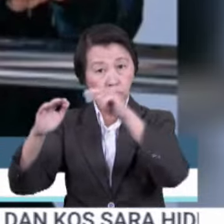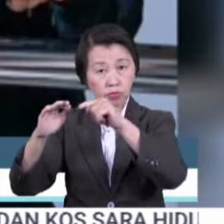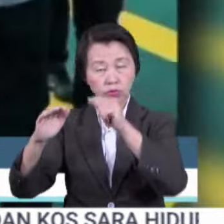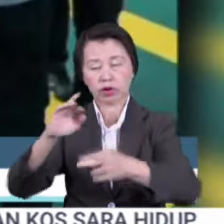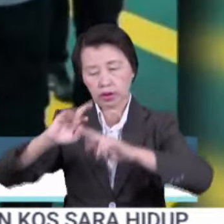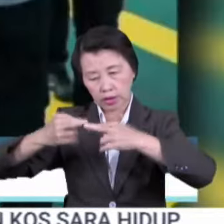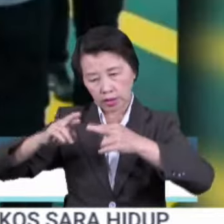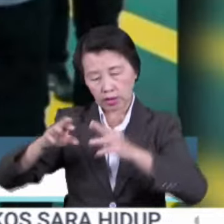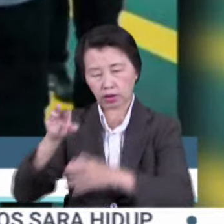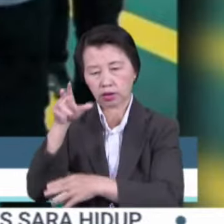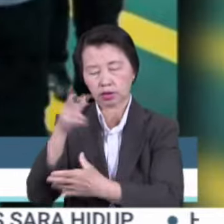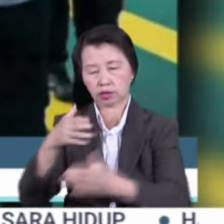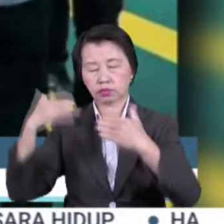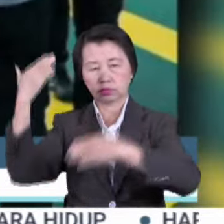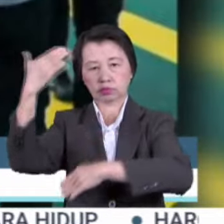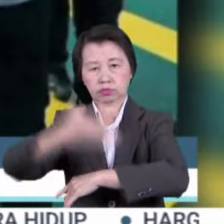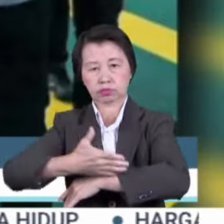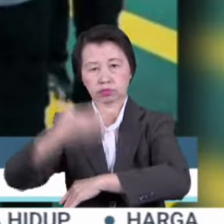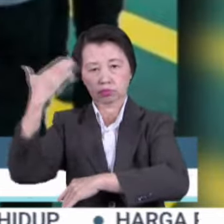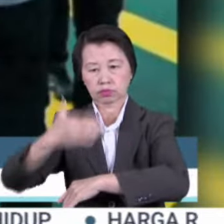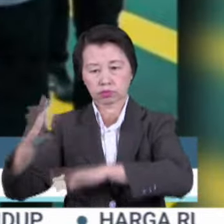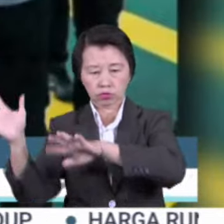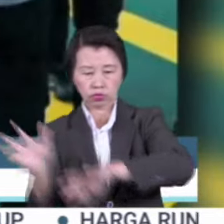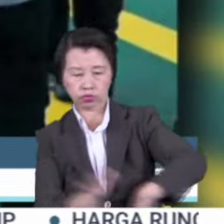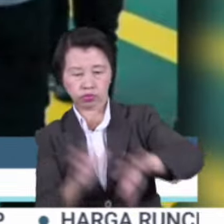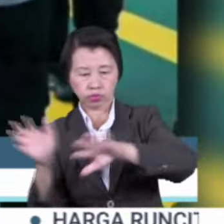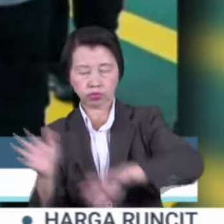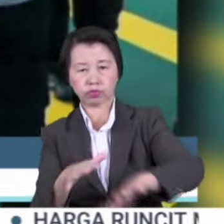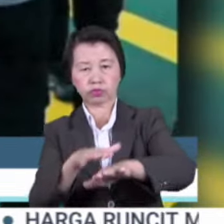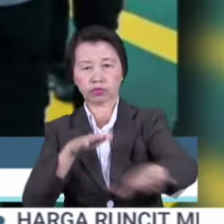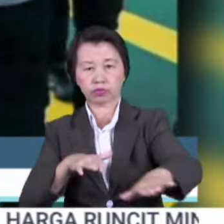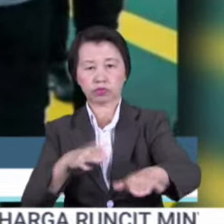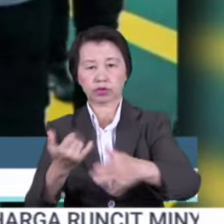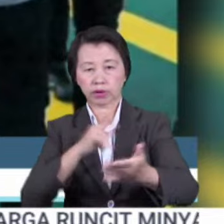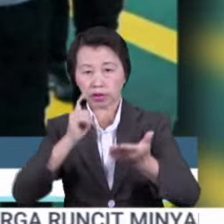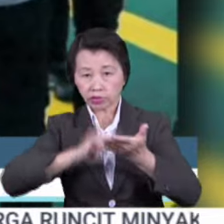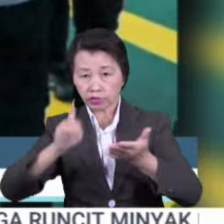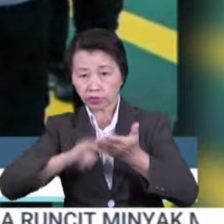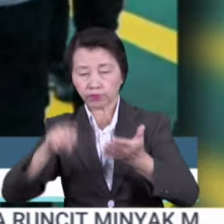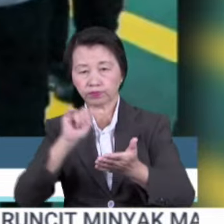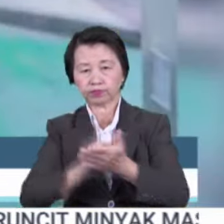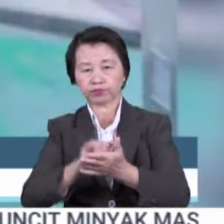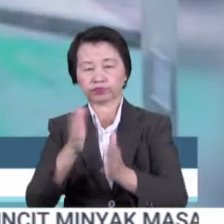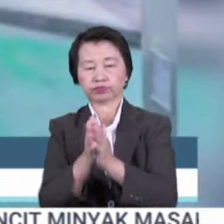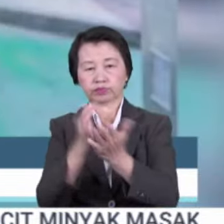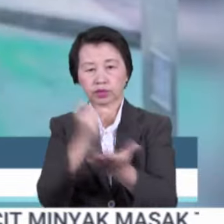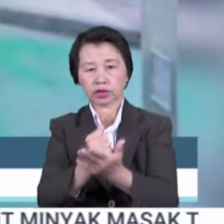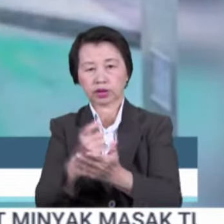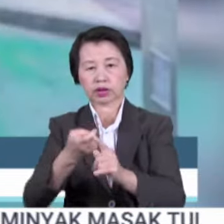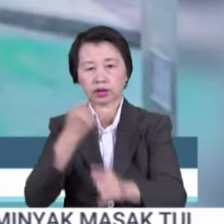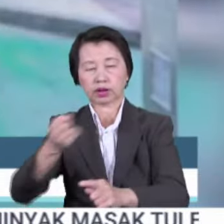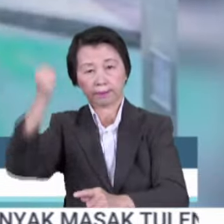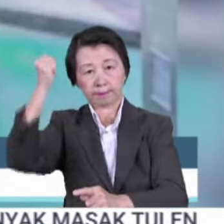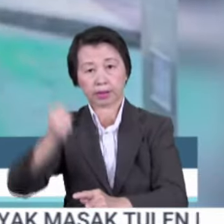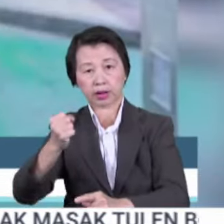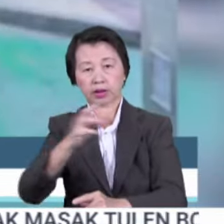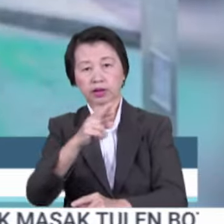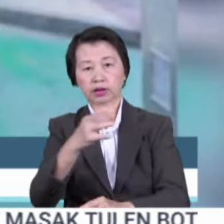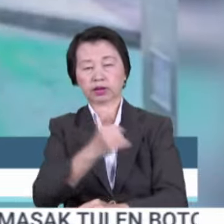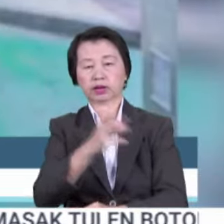pemasangan penghadang jalan bagi menyuraikan grafik sebelum cek point serta mengkaji kepulauan bahas henti-henti dari RNA